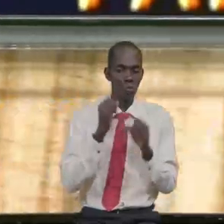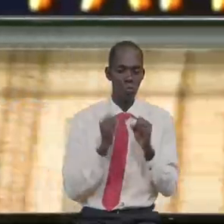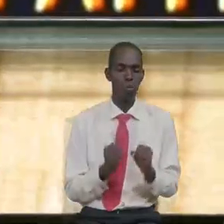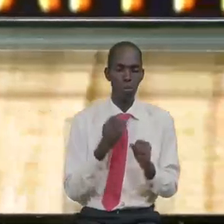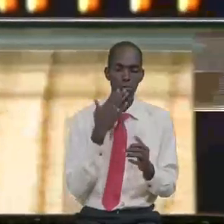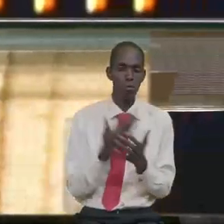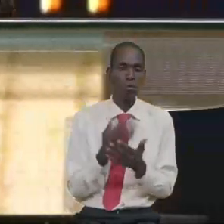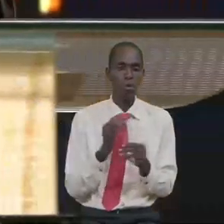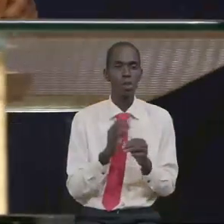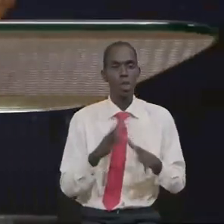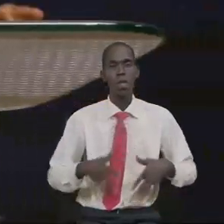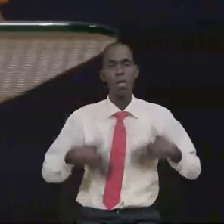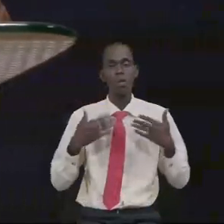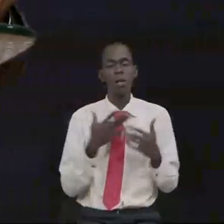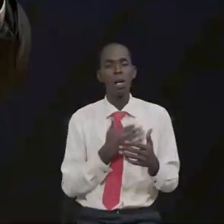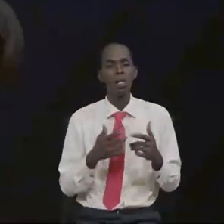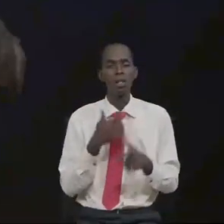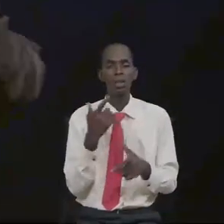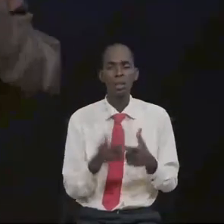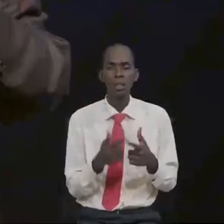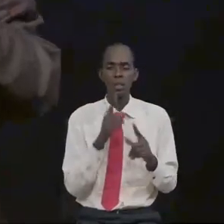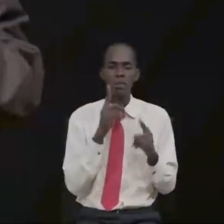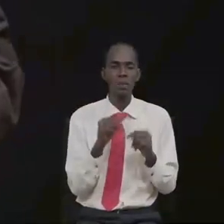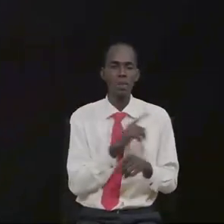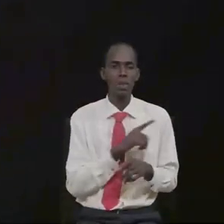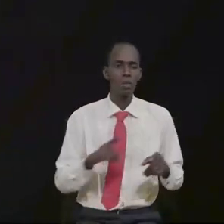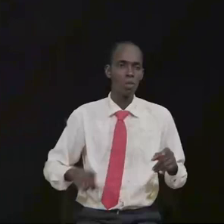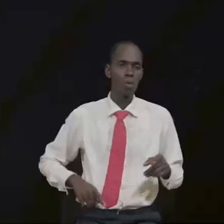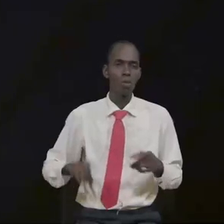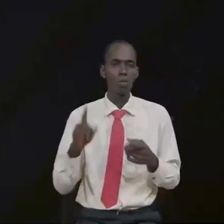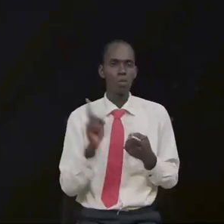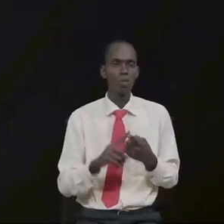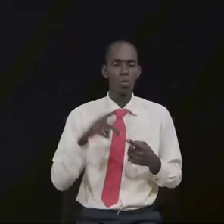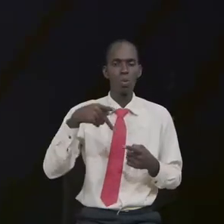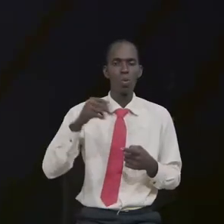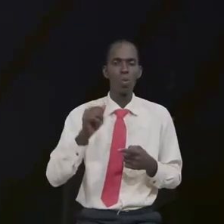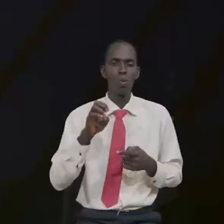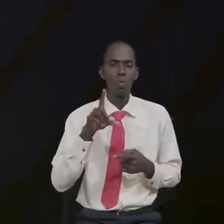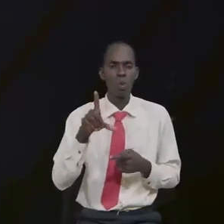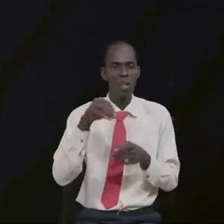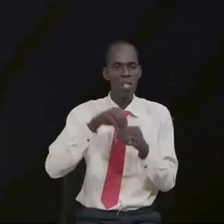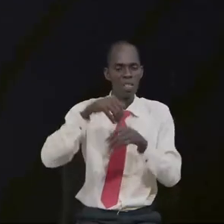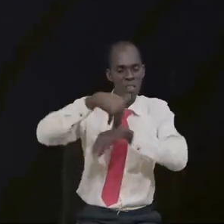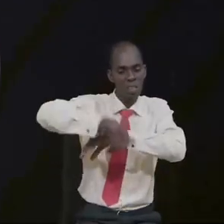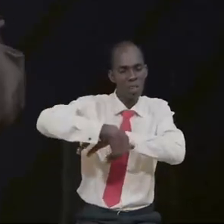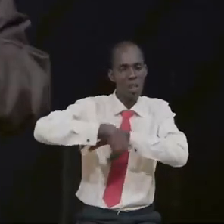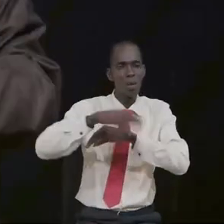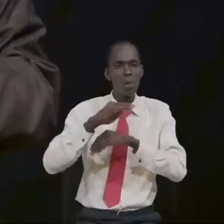Et le Seigneur dit à Paul en vision pendant la nuit, «